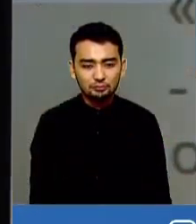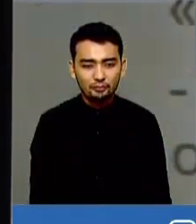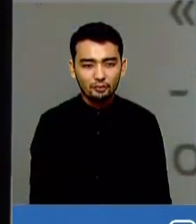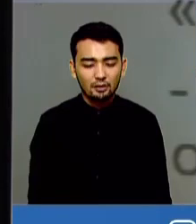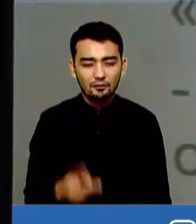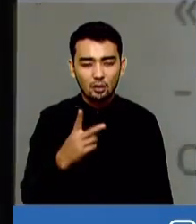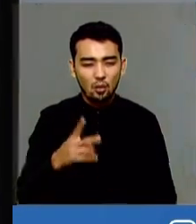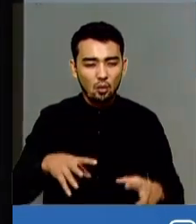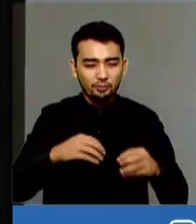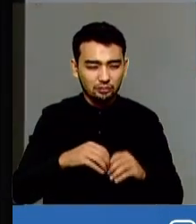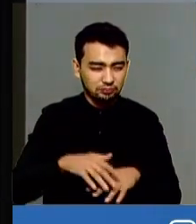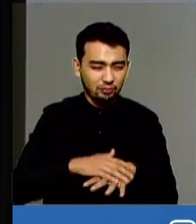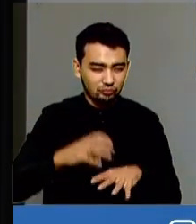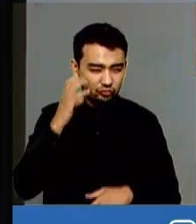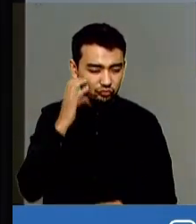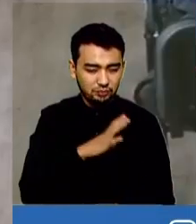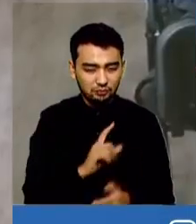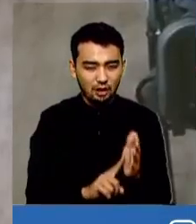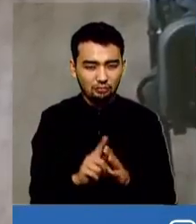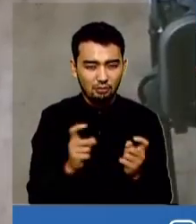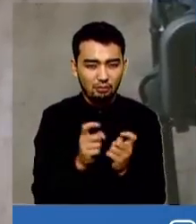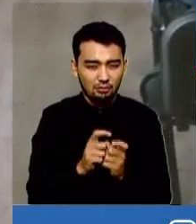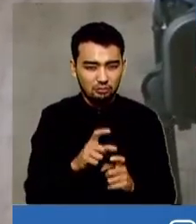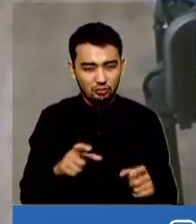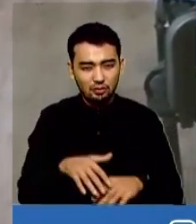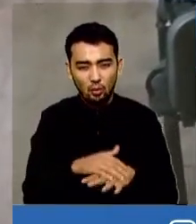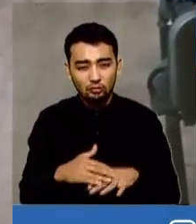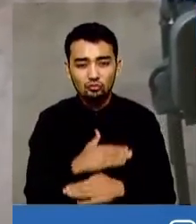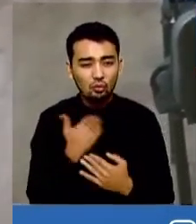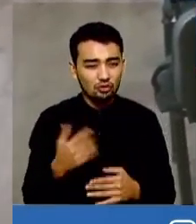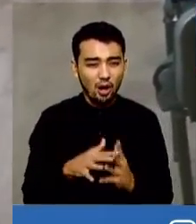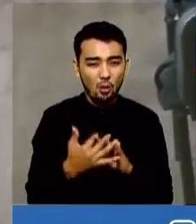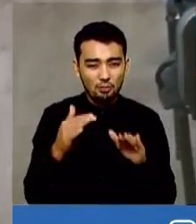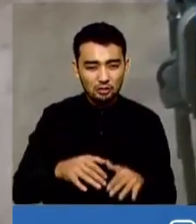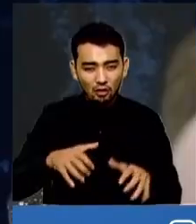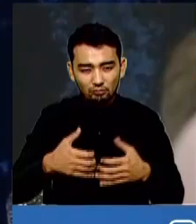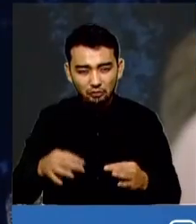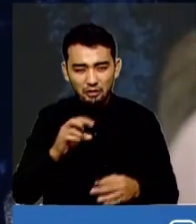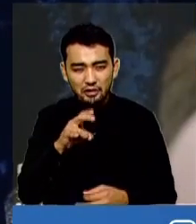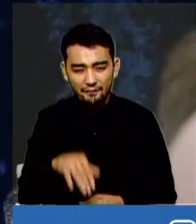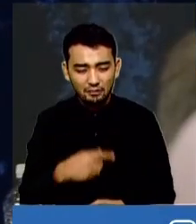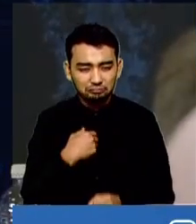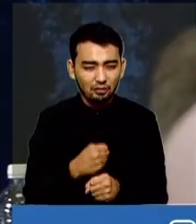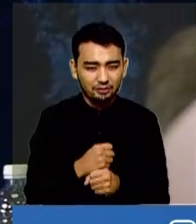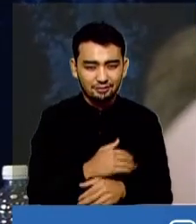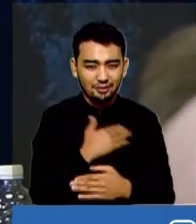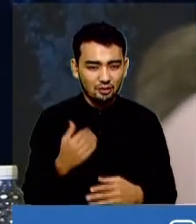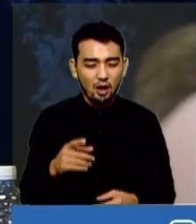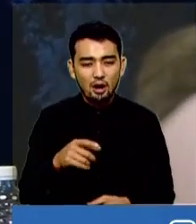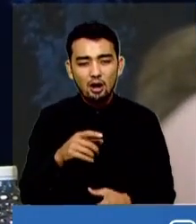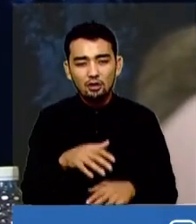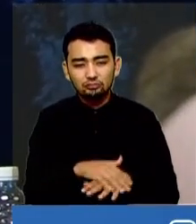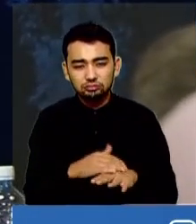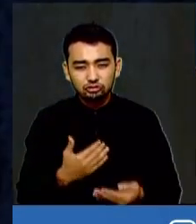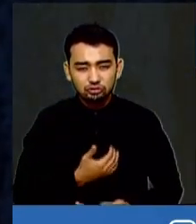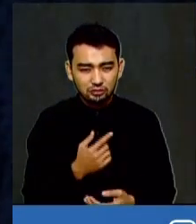Вторые общественные слушания начались со скандала. Народ не хочет, чтобы в селе вели разведку и добычу нефти. Местные жители уверены, будет